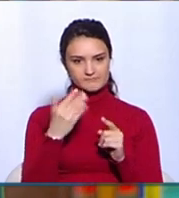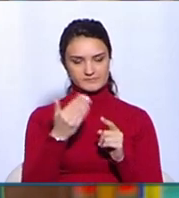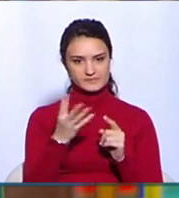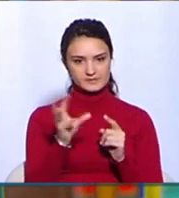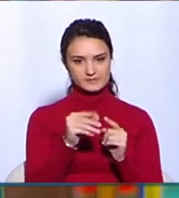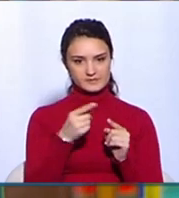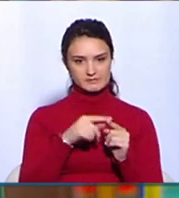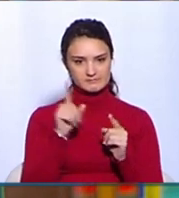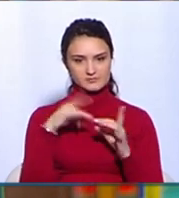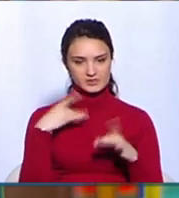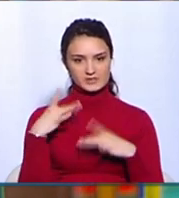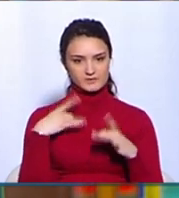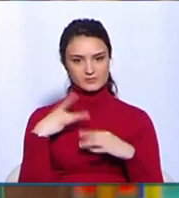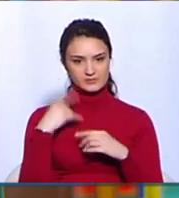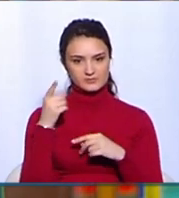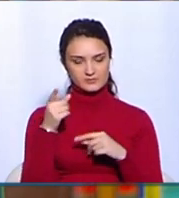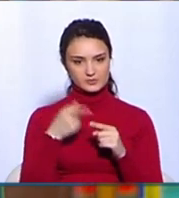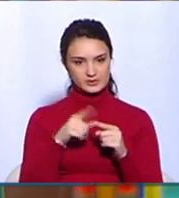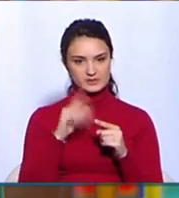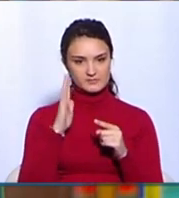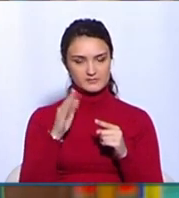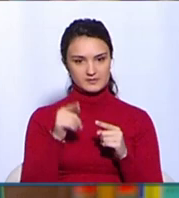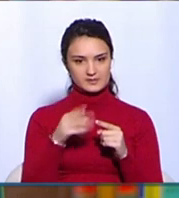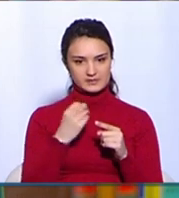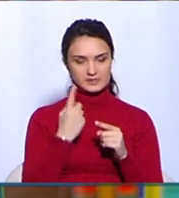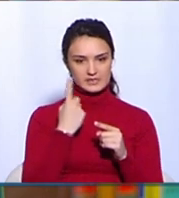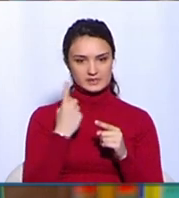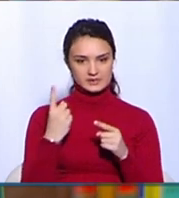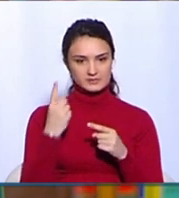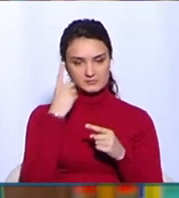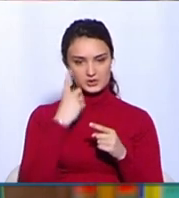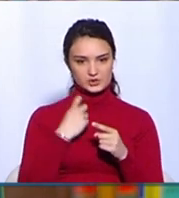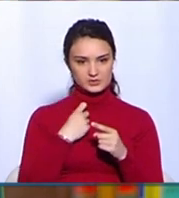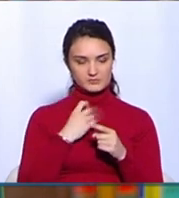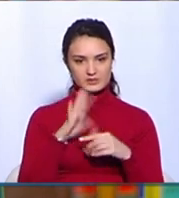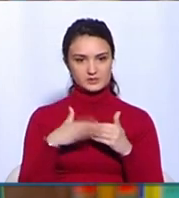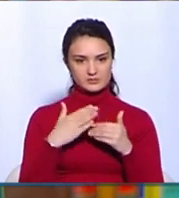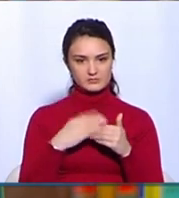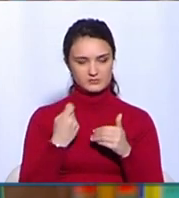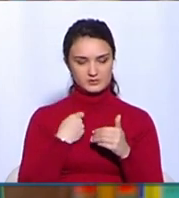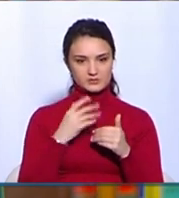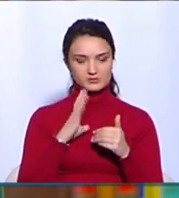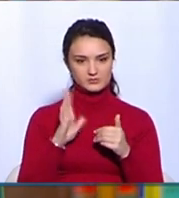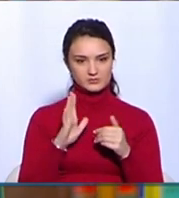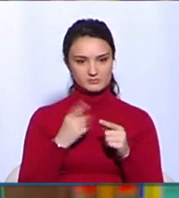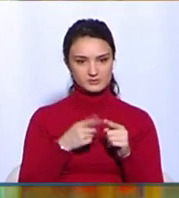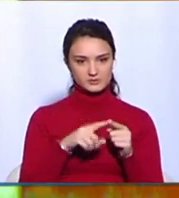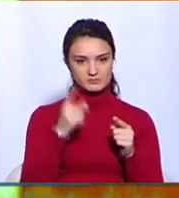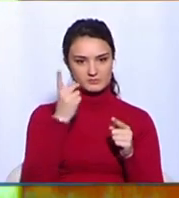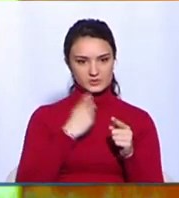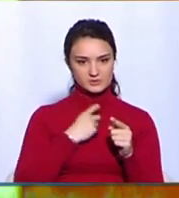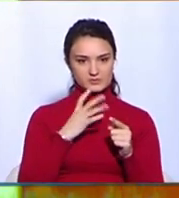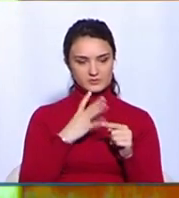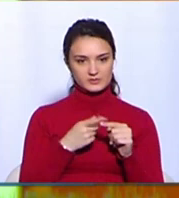და თან ისო ინერვიულებსო და ეს იყო ეს პირველი ერთ-ერთი მინიშნება, არც დაუსჯივარ, არც არაფერი, მაგრამ მინიშნება